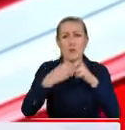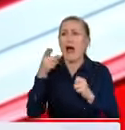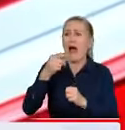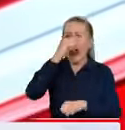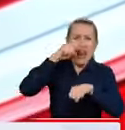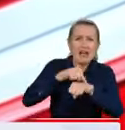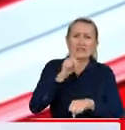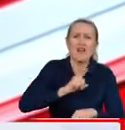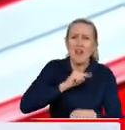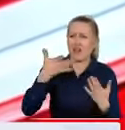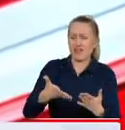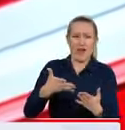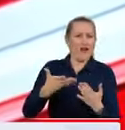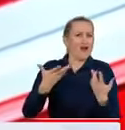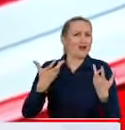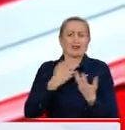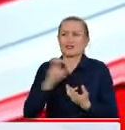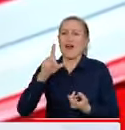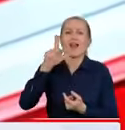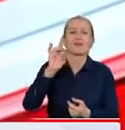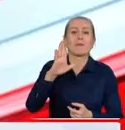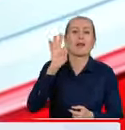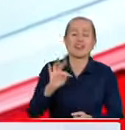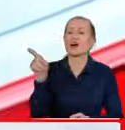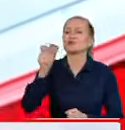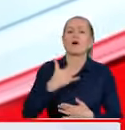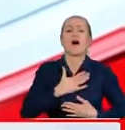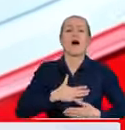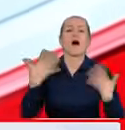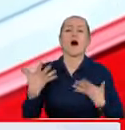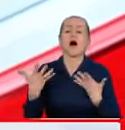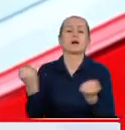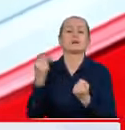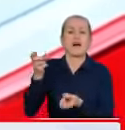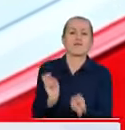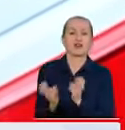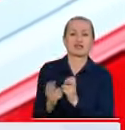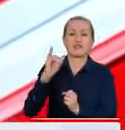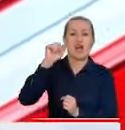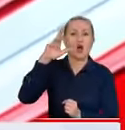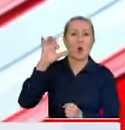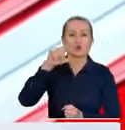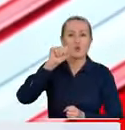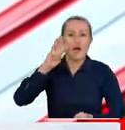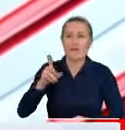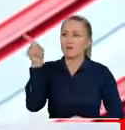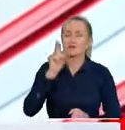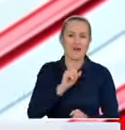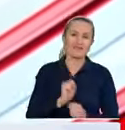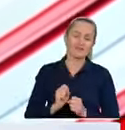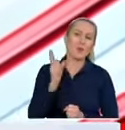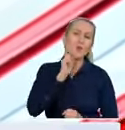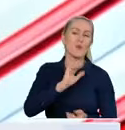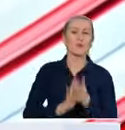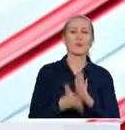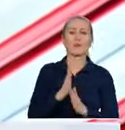religii, tematy LGBT uwielbiane przez Jarosława Kaczyńskiego, to jest niestety tylko zasłona dymna przed prawdziwymi